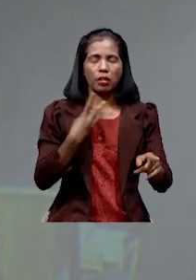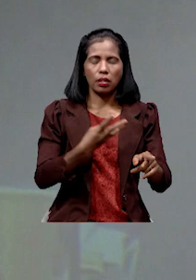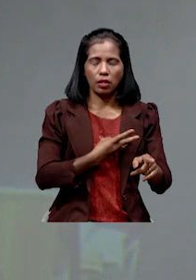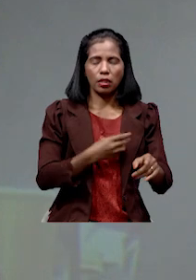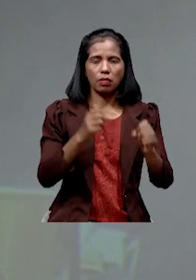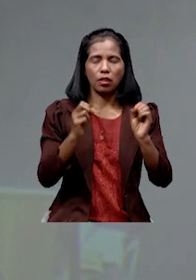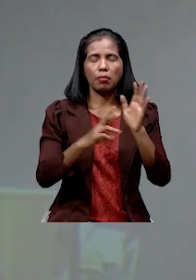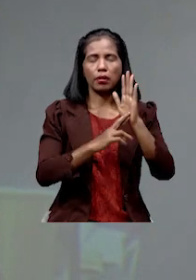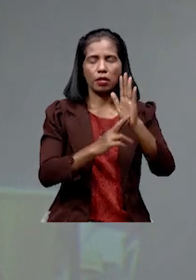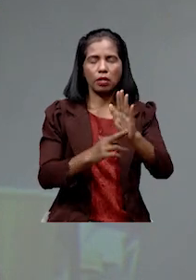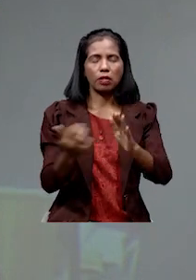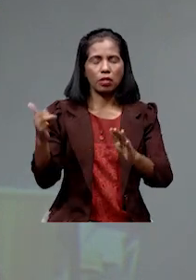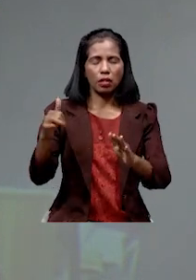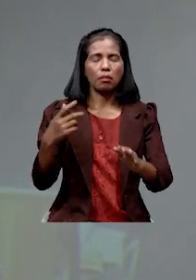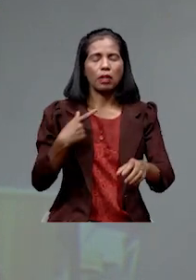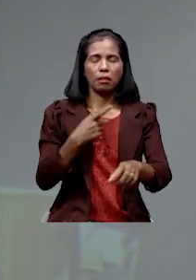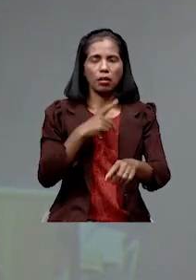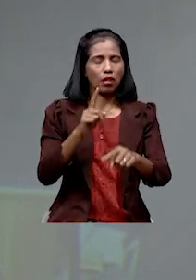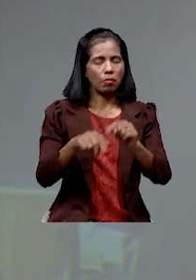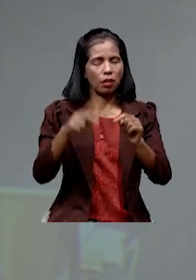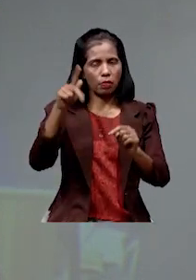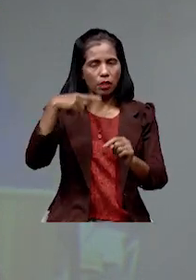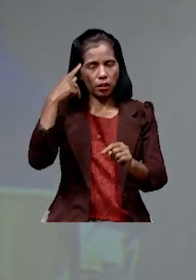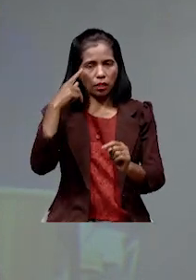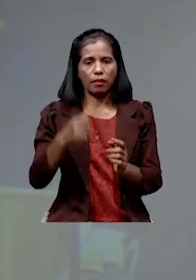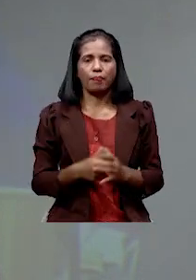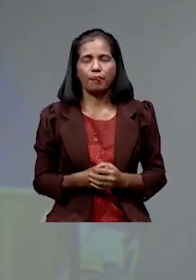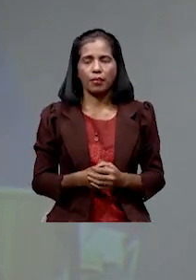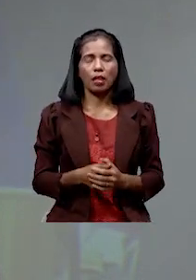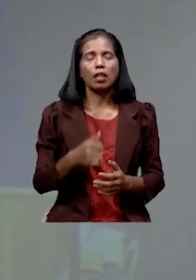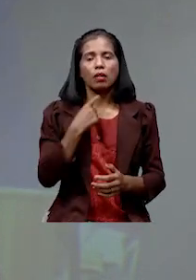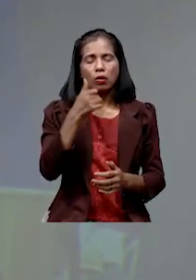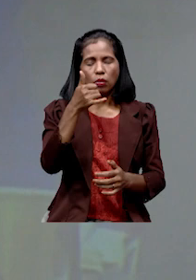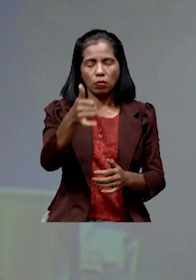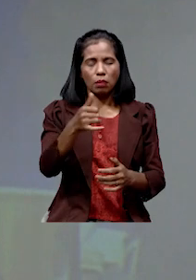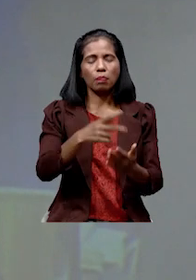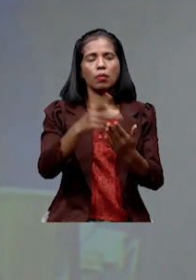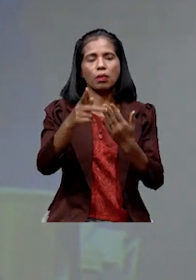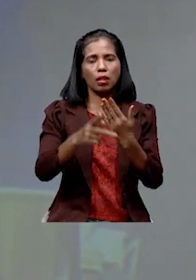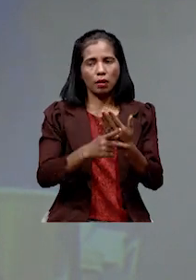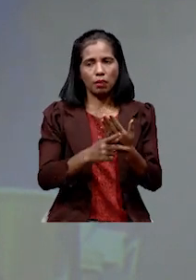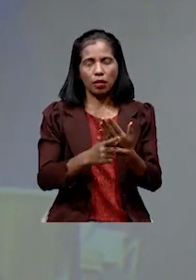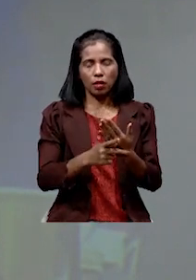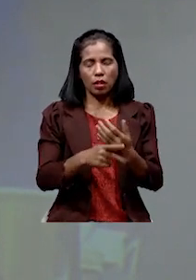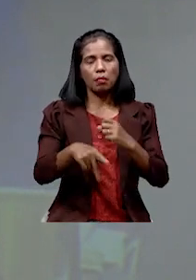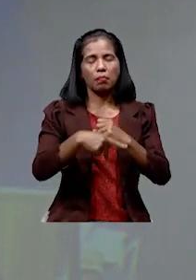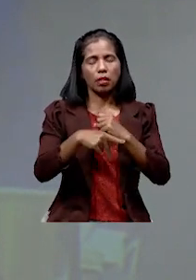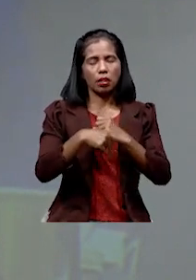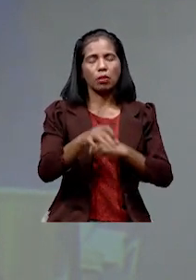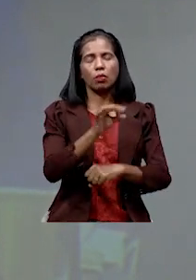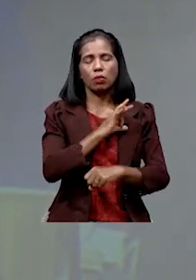representante sira ne iha parlemen duni la bele politiza kata kedihan tumba ne program tumba fahedet mak ba partidu kundur ini militantes